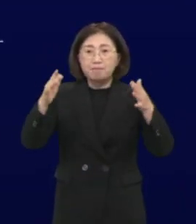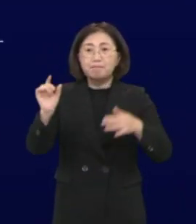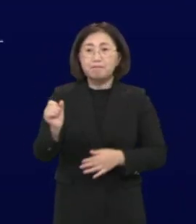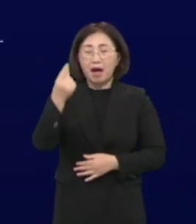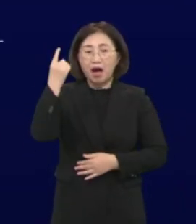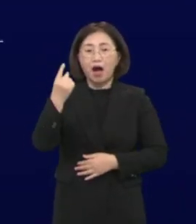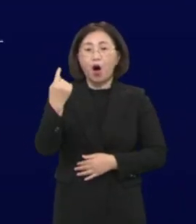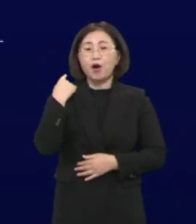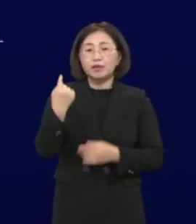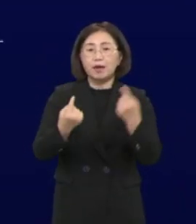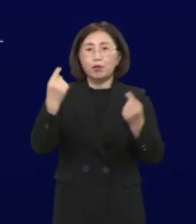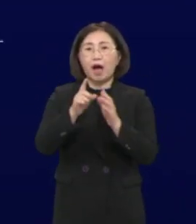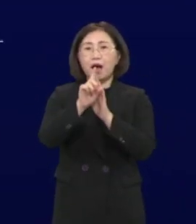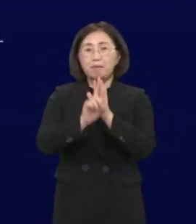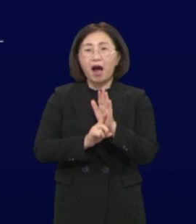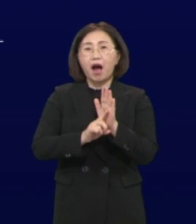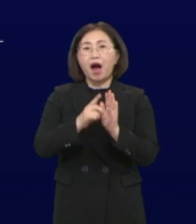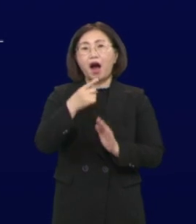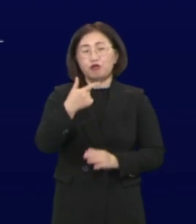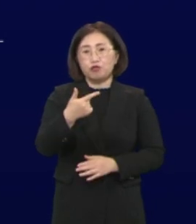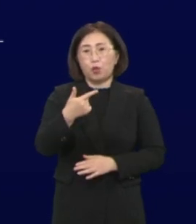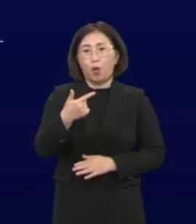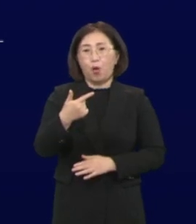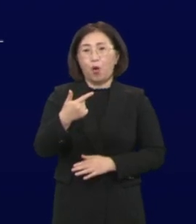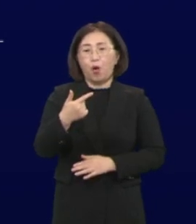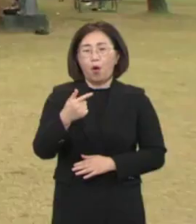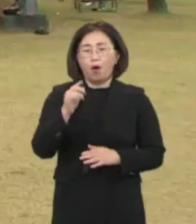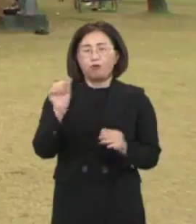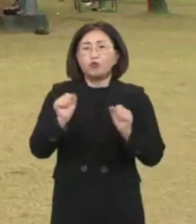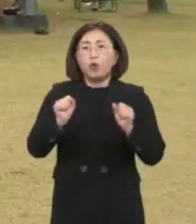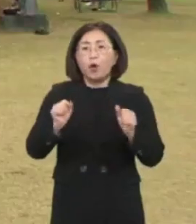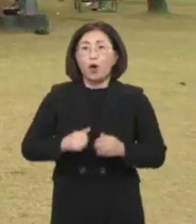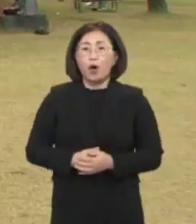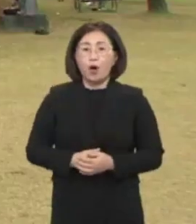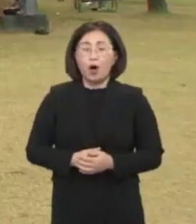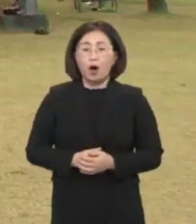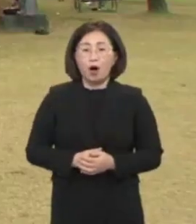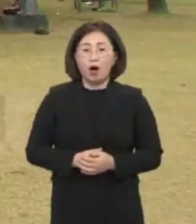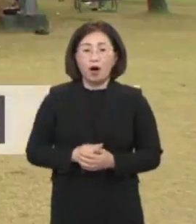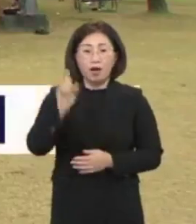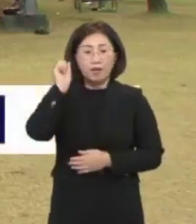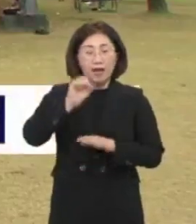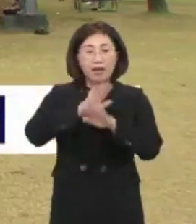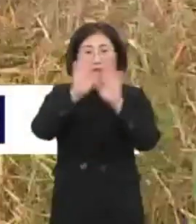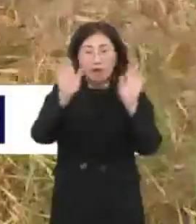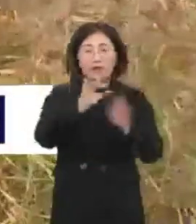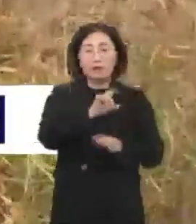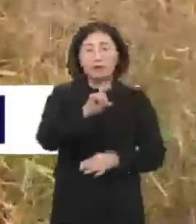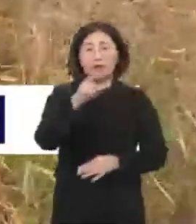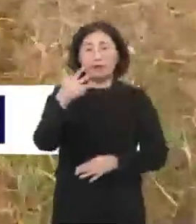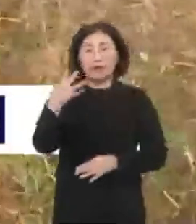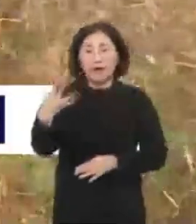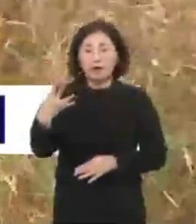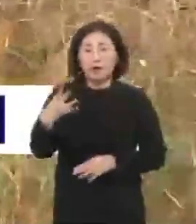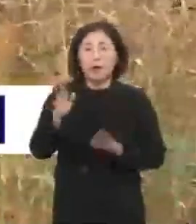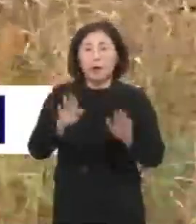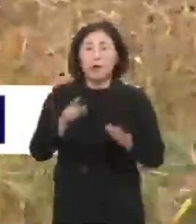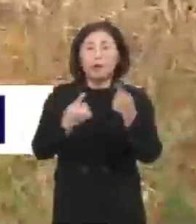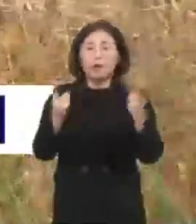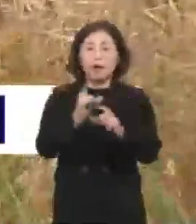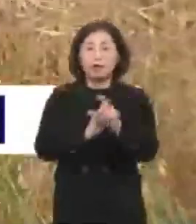5에서 8도가량 뚝 떨어지면서 날씨도 쌀쌀해졌습니다. 내일 낮 기온은 11에서 14도로 오늘보다 더